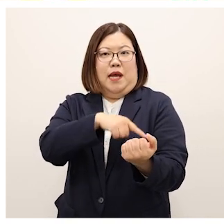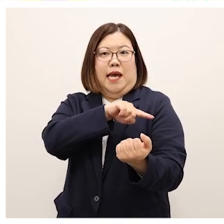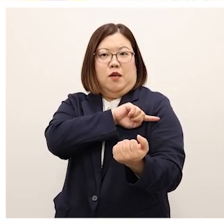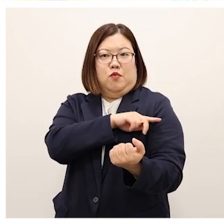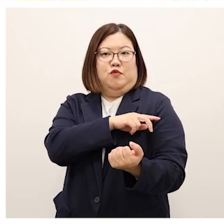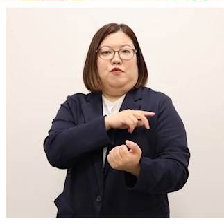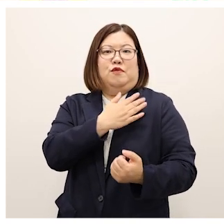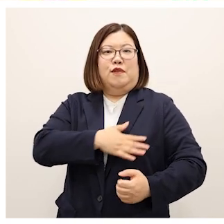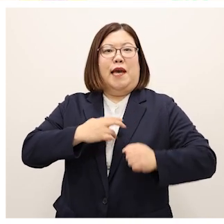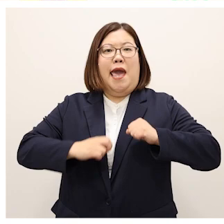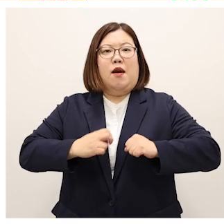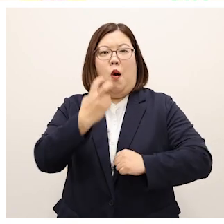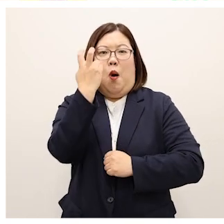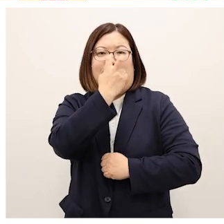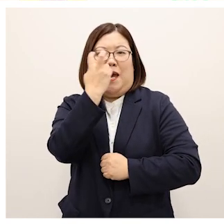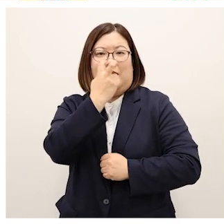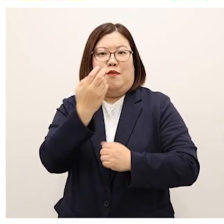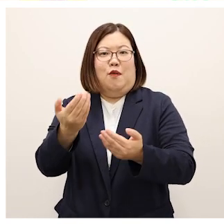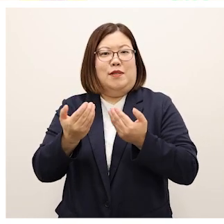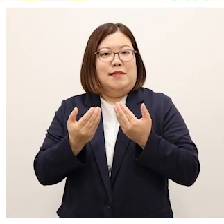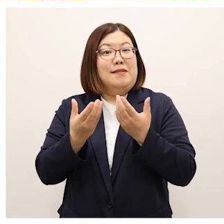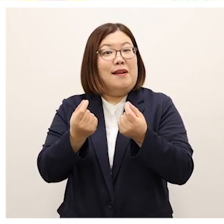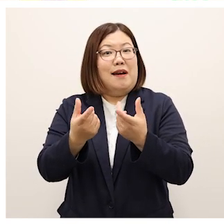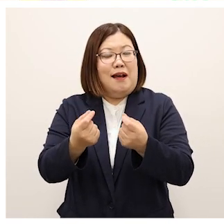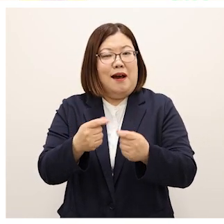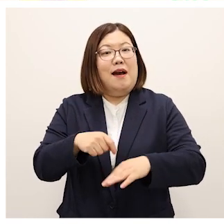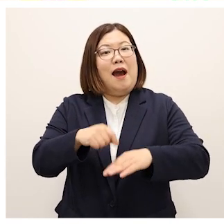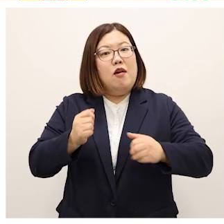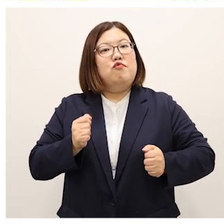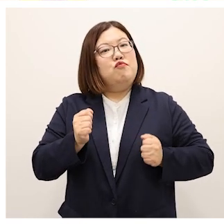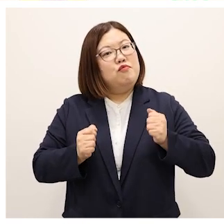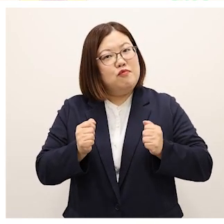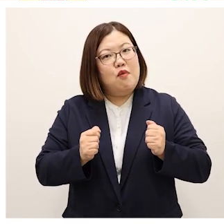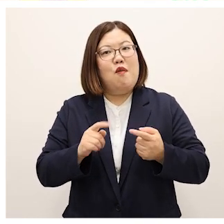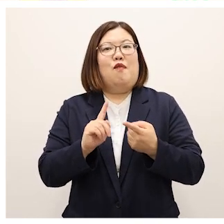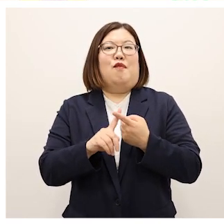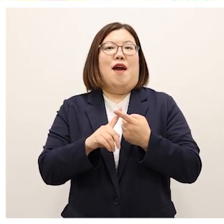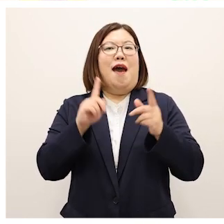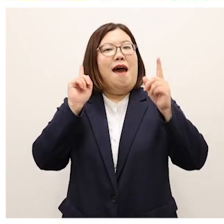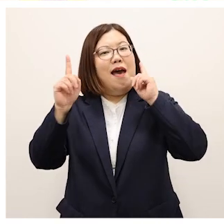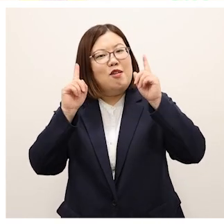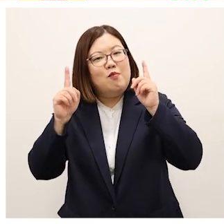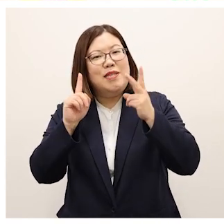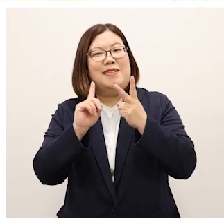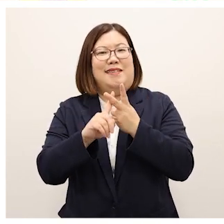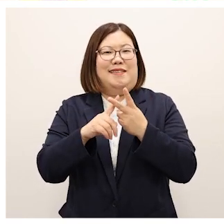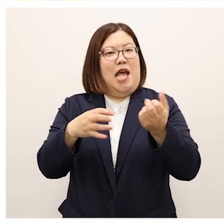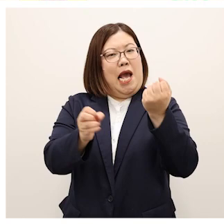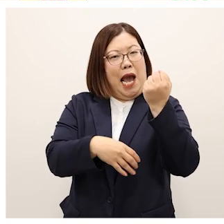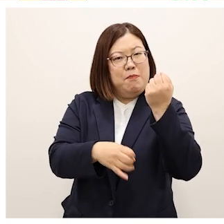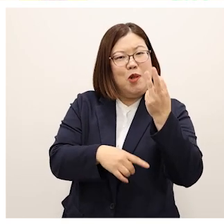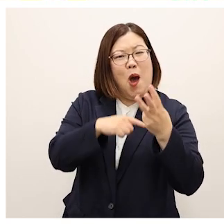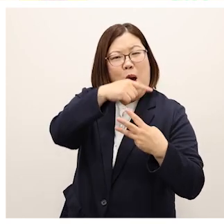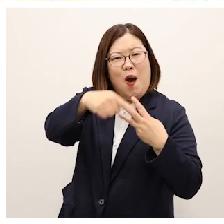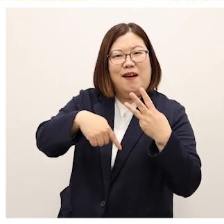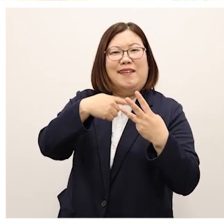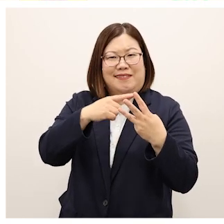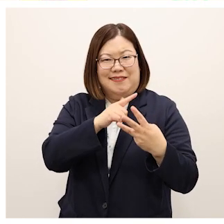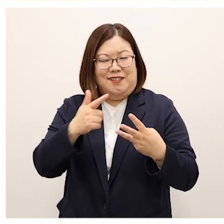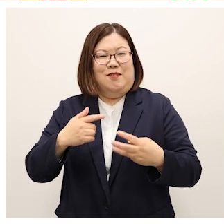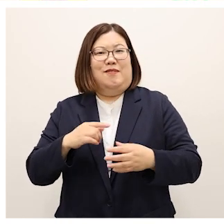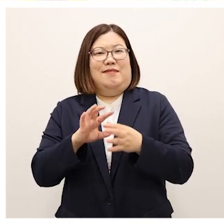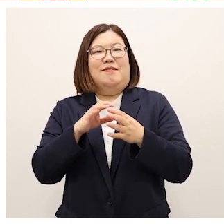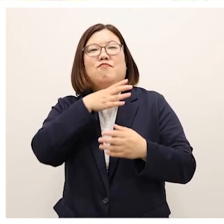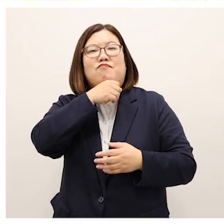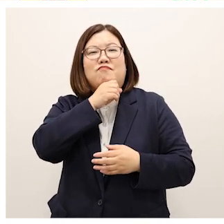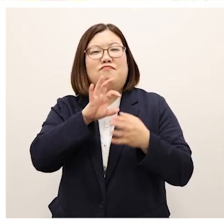機会を増やし、体力測定や健康チェックをしながら、軽い運動や楽しい遊び、そしてショ